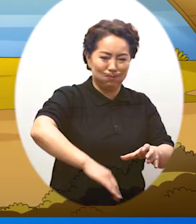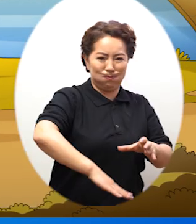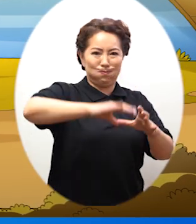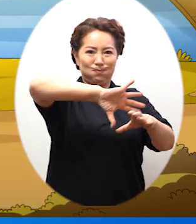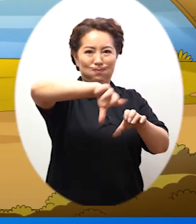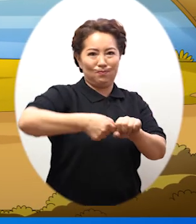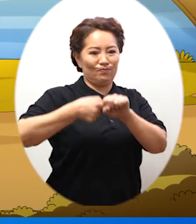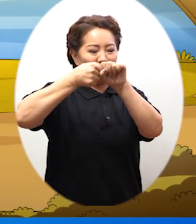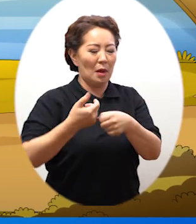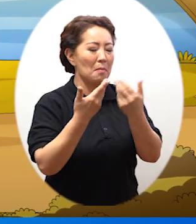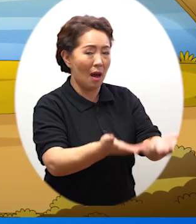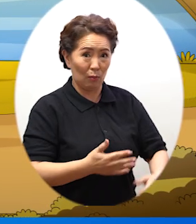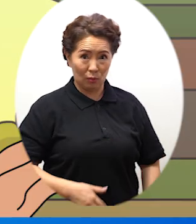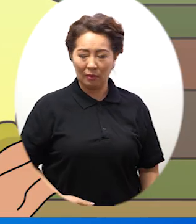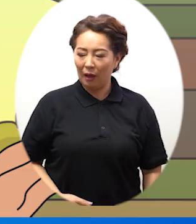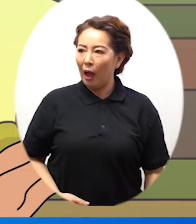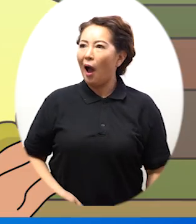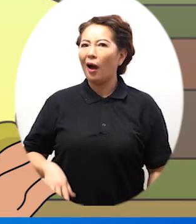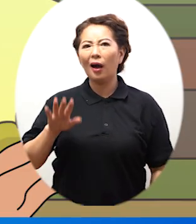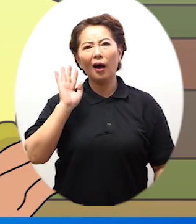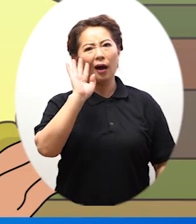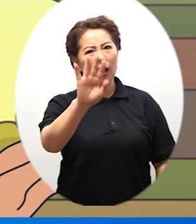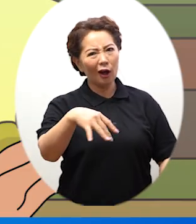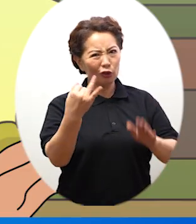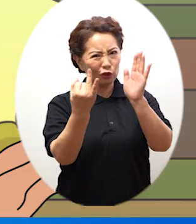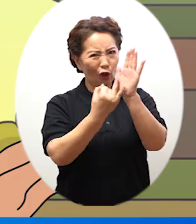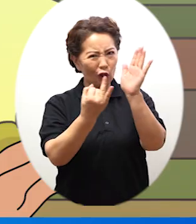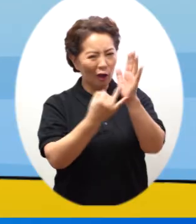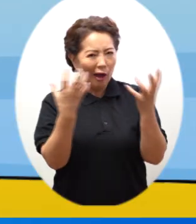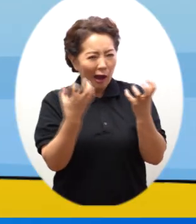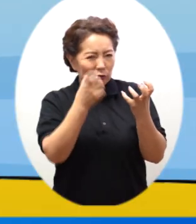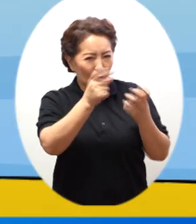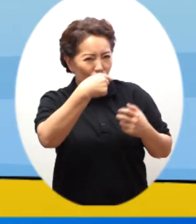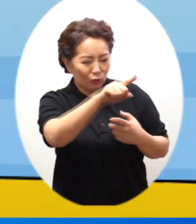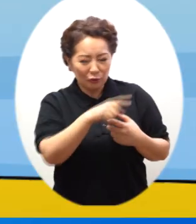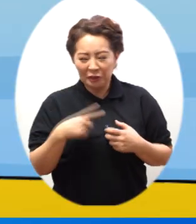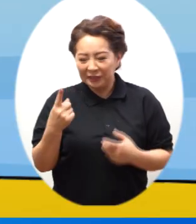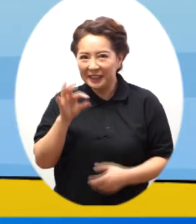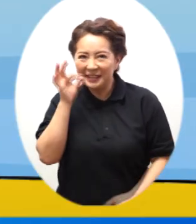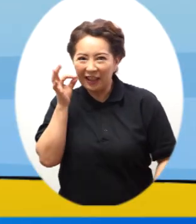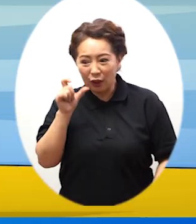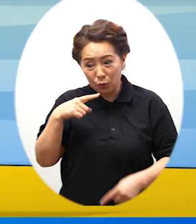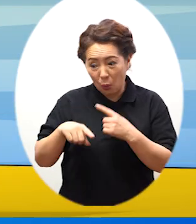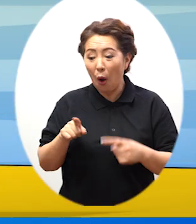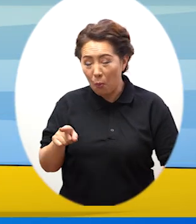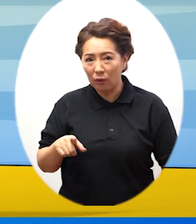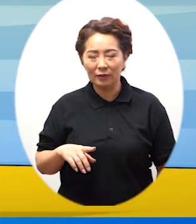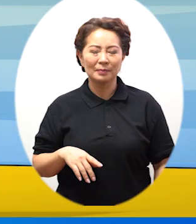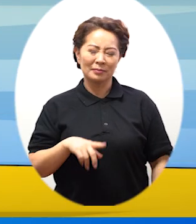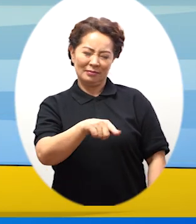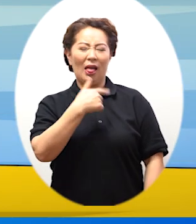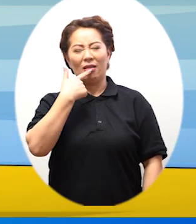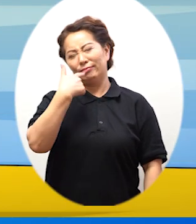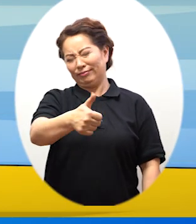Яа за 7 атаархуу нөхөр нэг залжин нөхөртөө үлгэр юм байна да тий. I like you very much Бэри